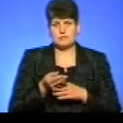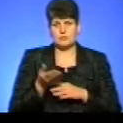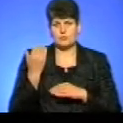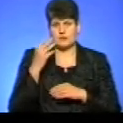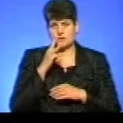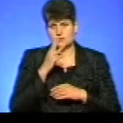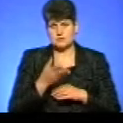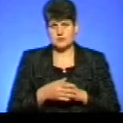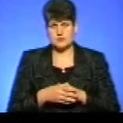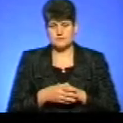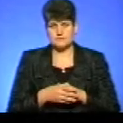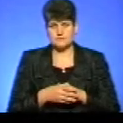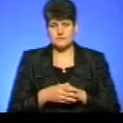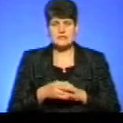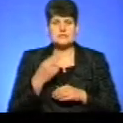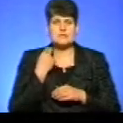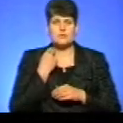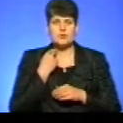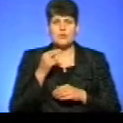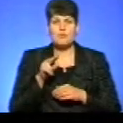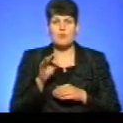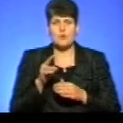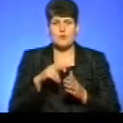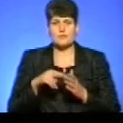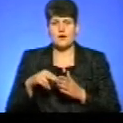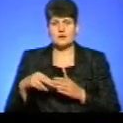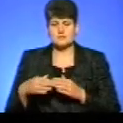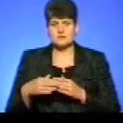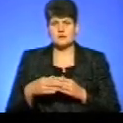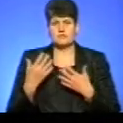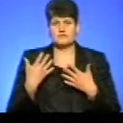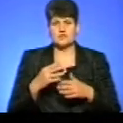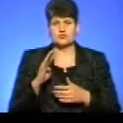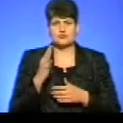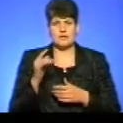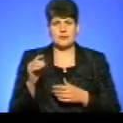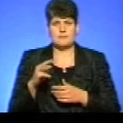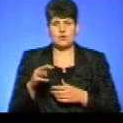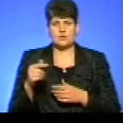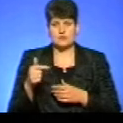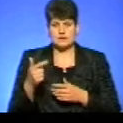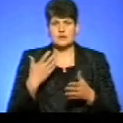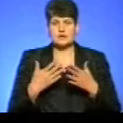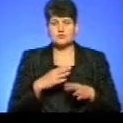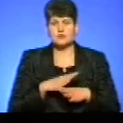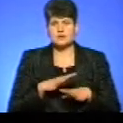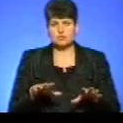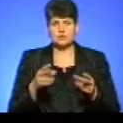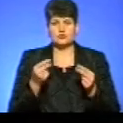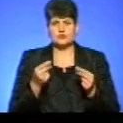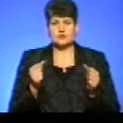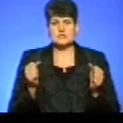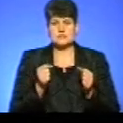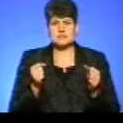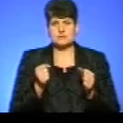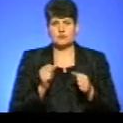заробітну плату. Заборгованість по податках вже досягає 4 мільйони гривень. Якщо не буде коштів, то зимою